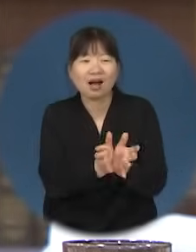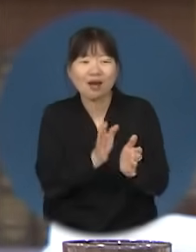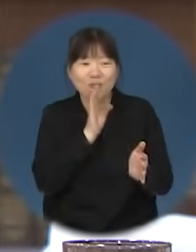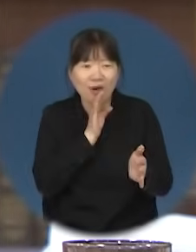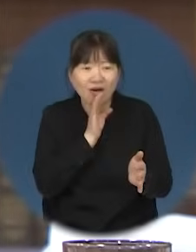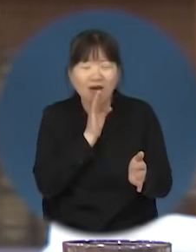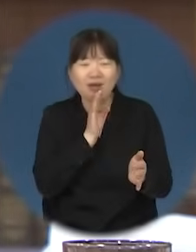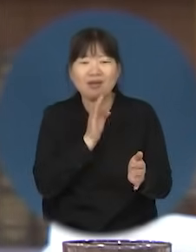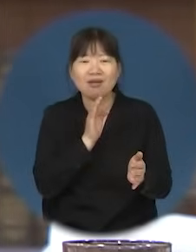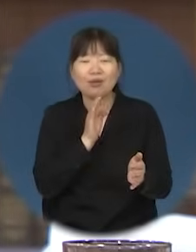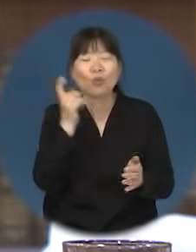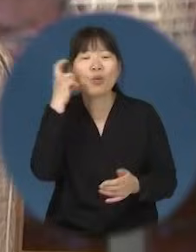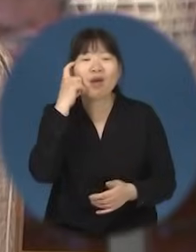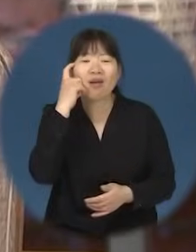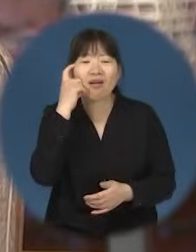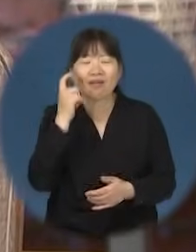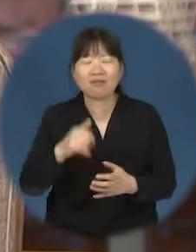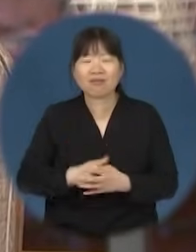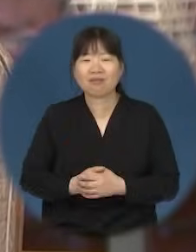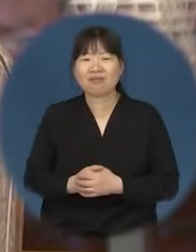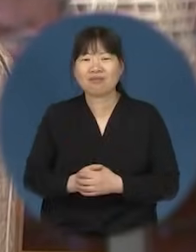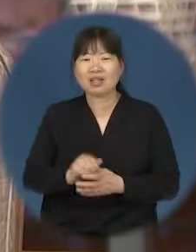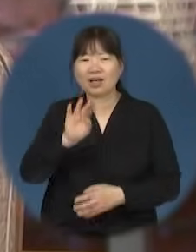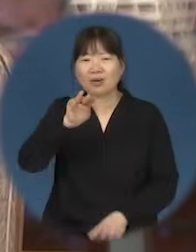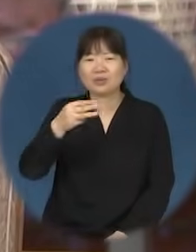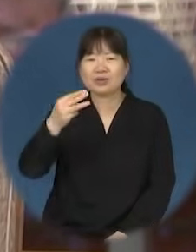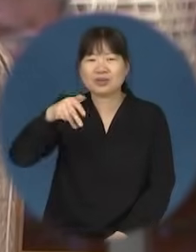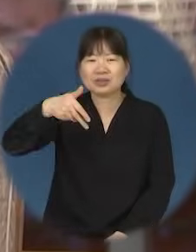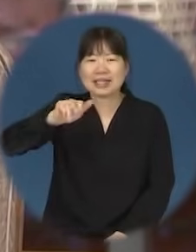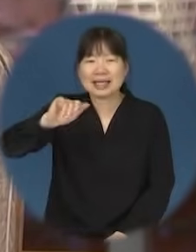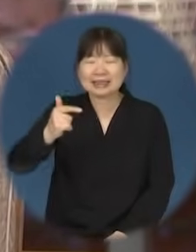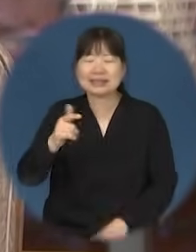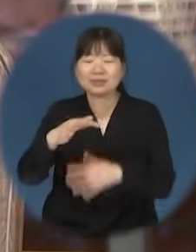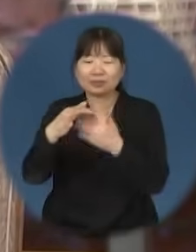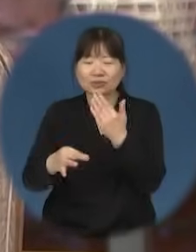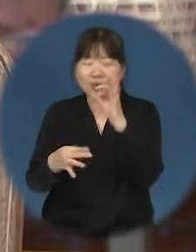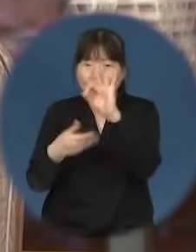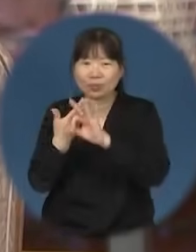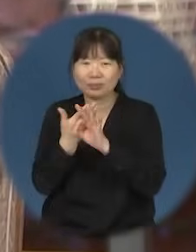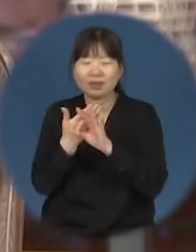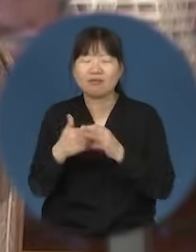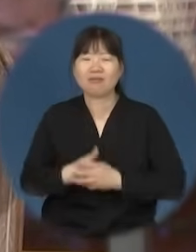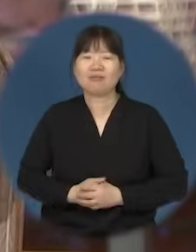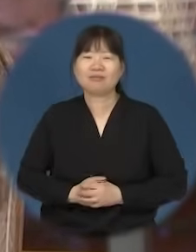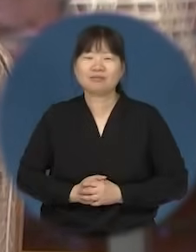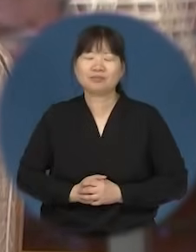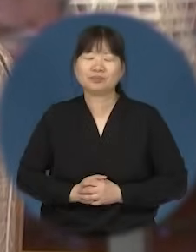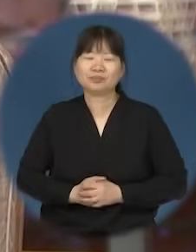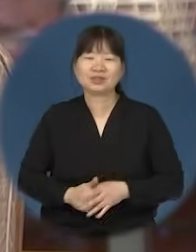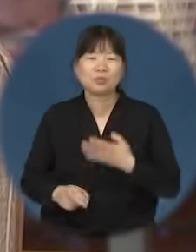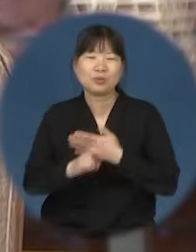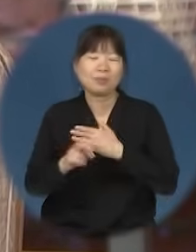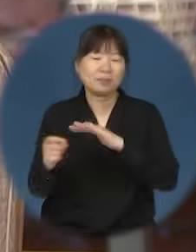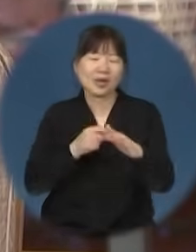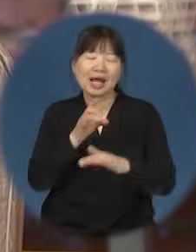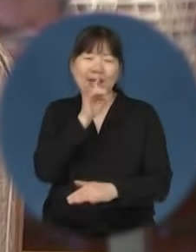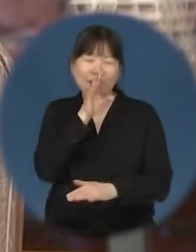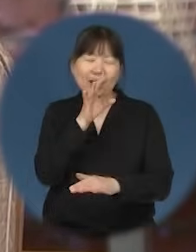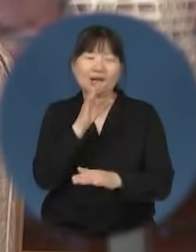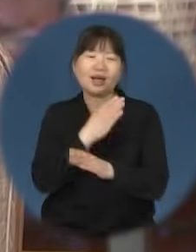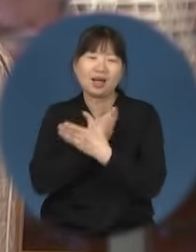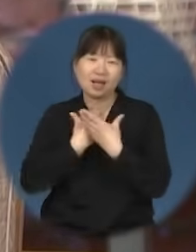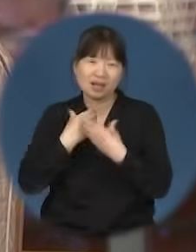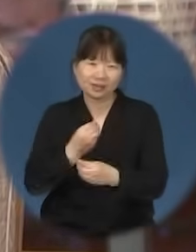그게 가능한 건 뭡니까? 그러니까 이제 블록체인 시스템 자체는 블록체인으로 위변조가 안 돼서 안전한데